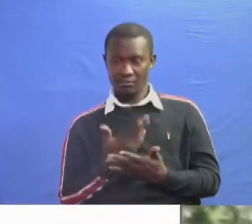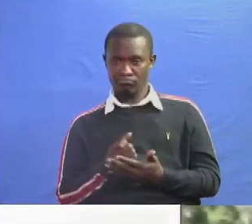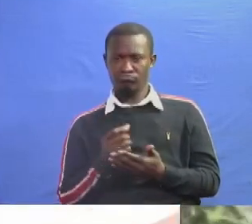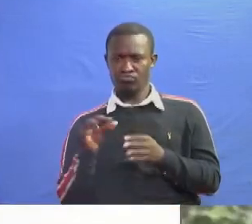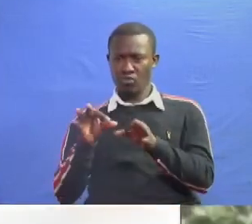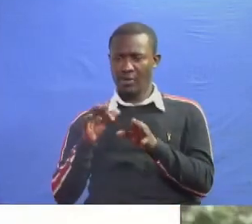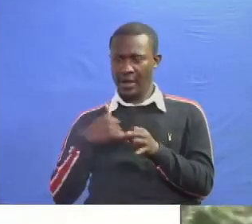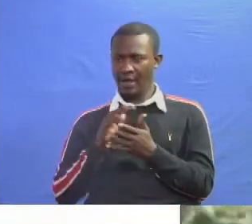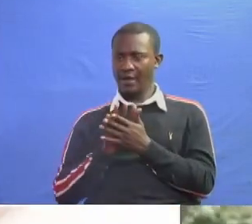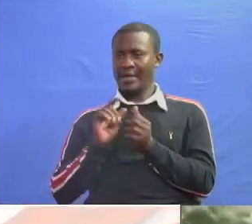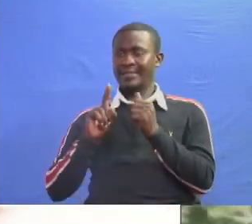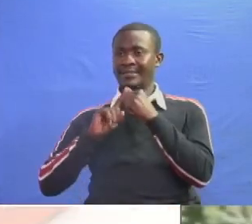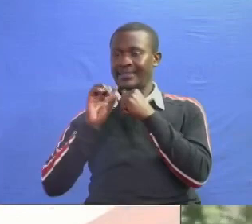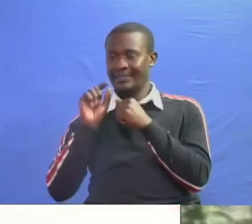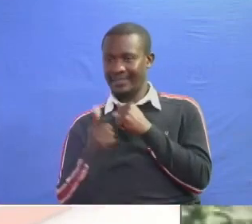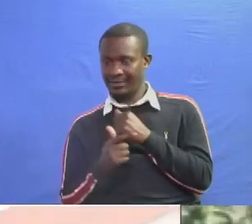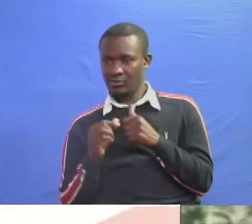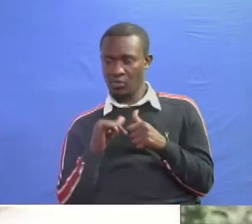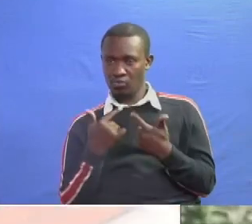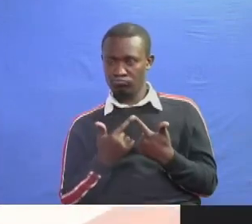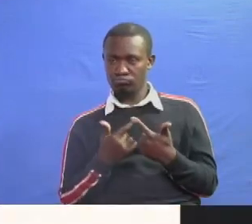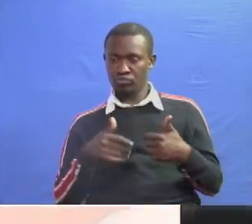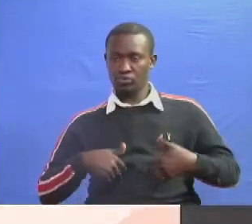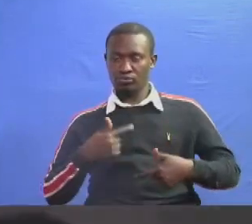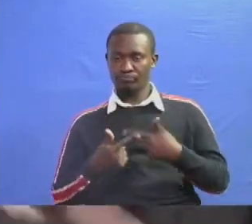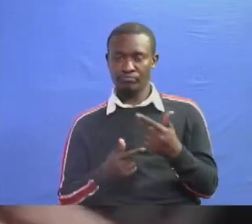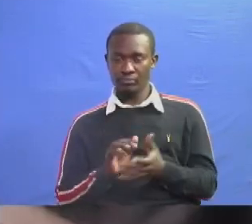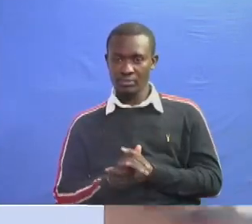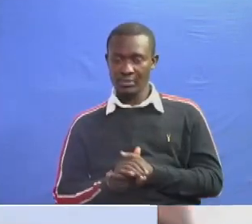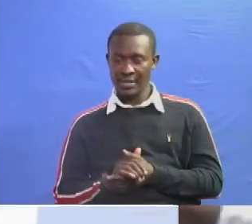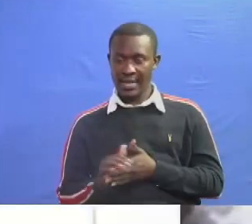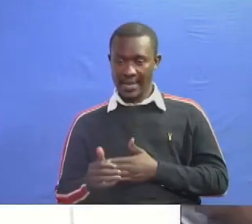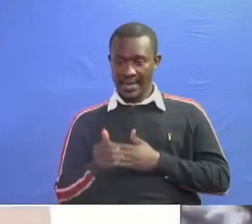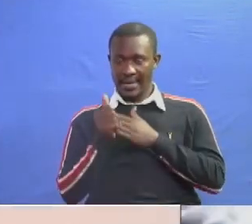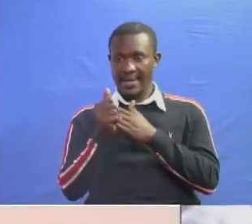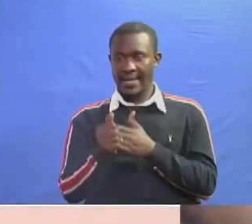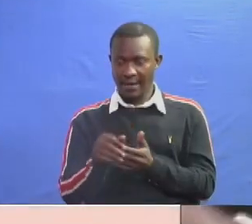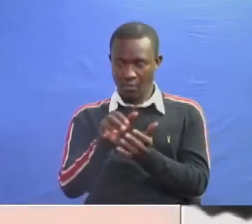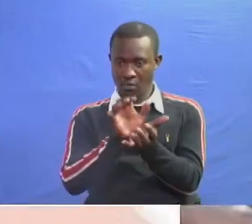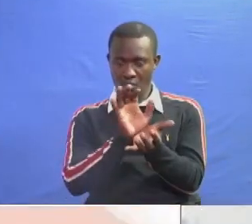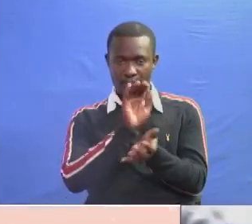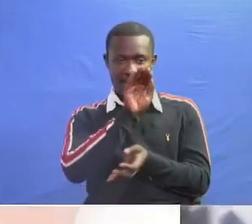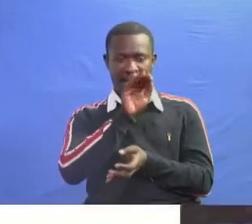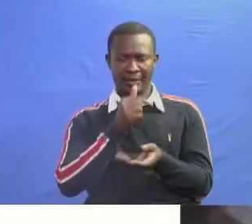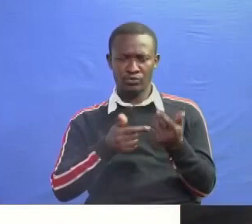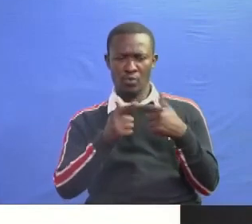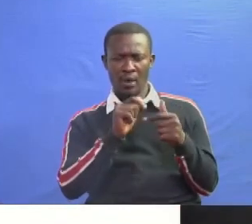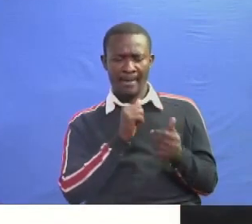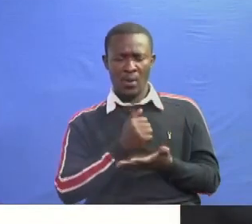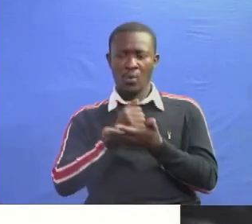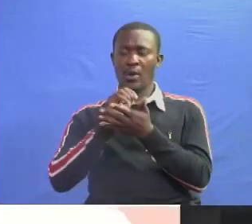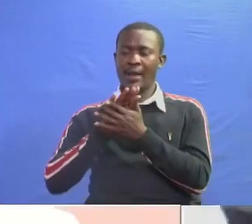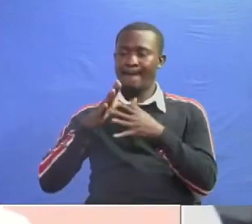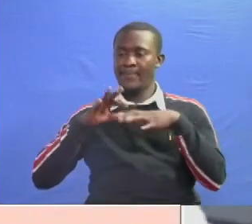shilingi 6,000. Tutazidi kama jamii ama kama vijana kujiendeleza. Viongozi wa Tana River hata hivyo wameombwa kujitokeza kusaidia